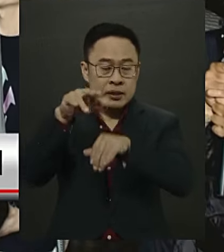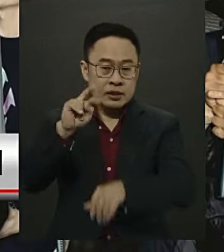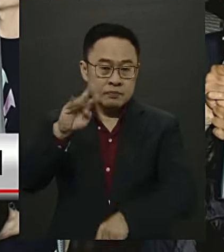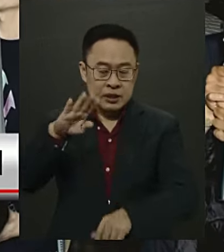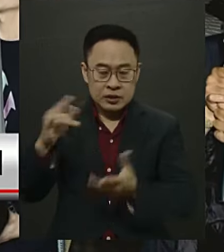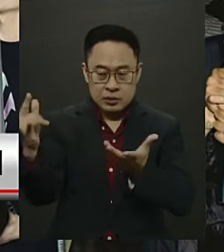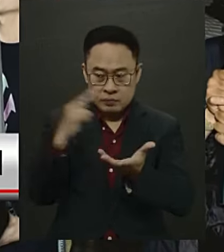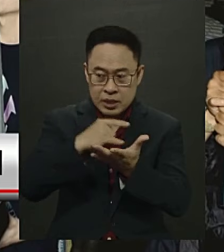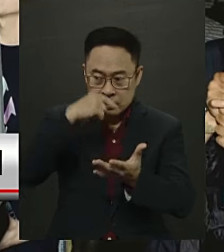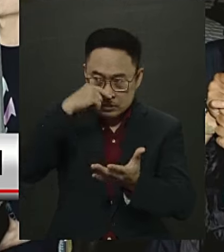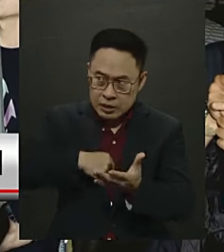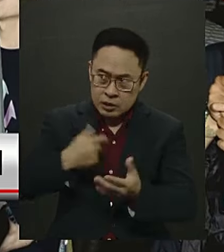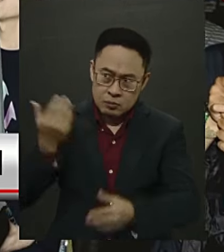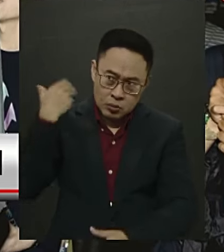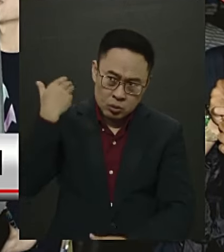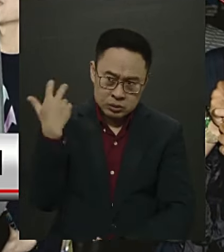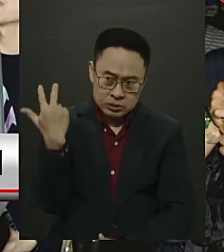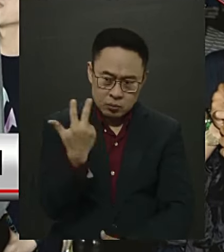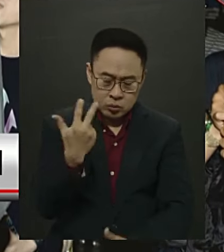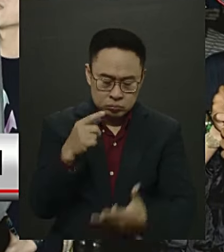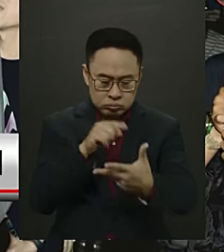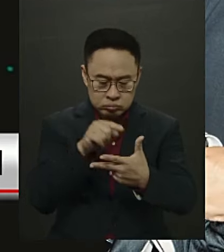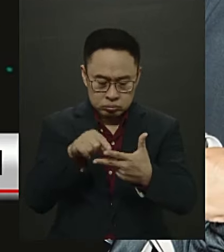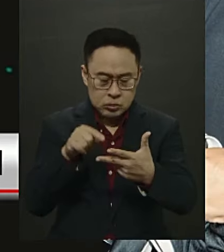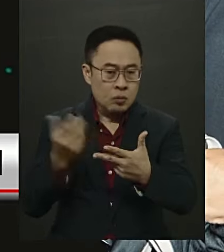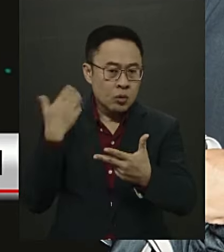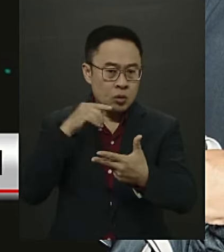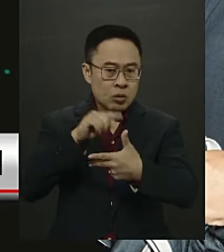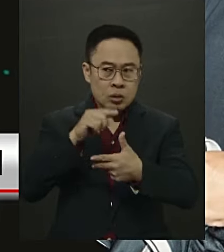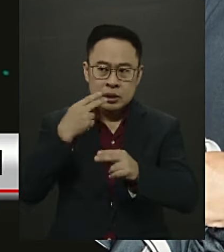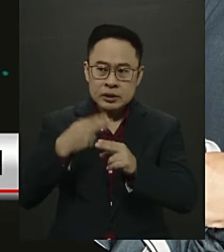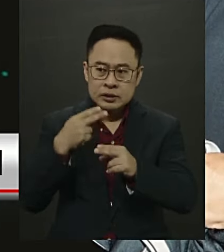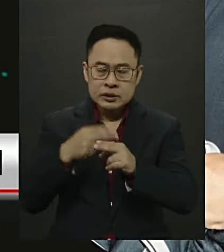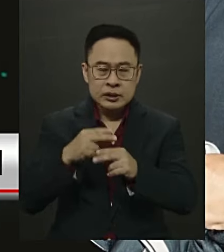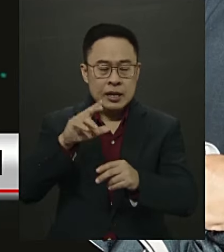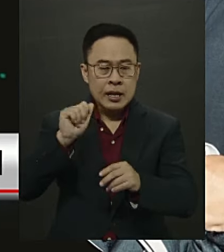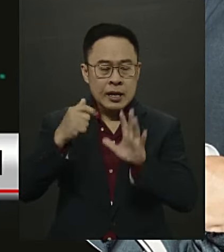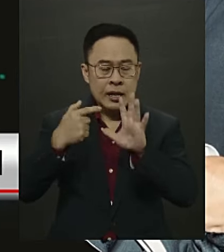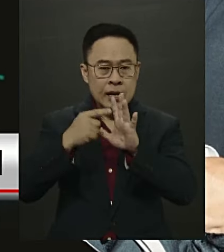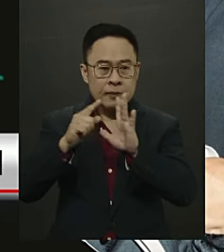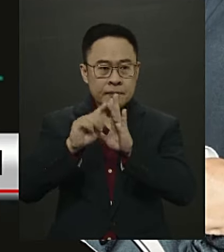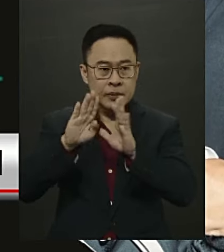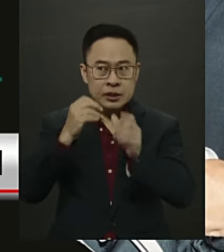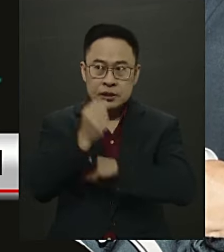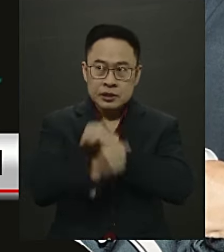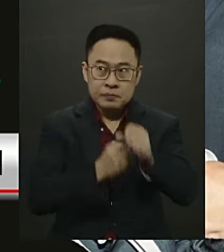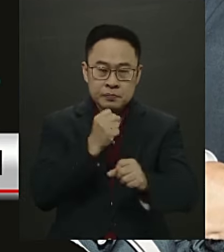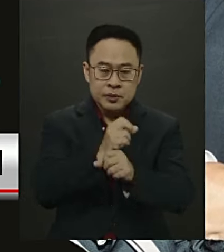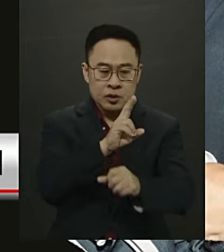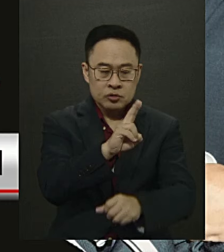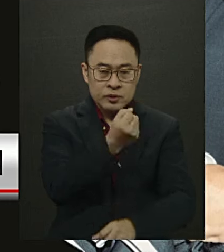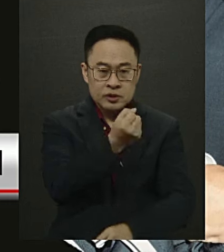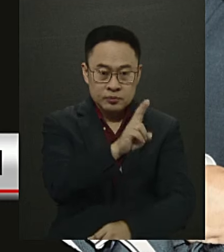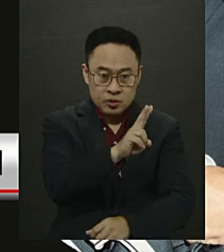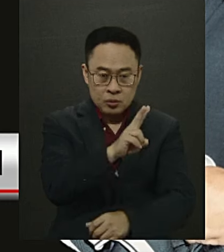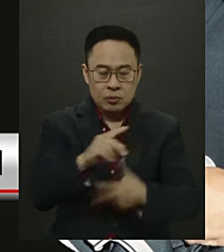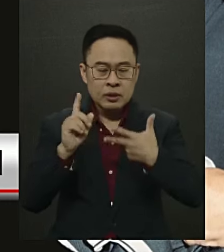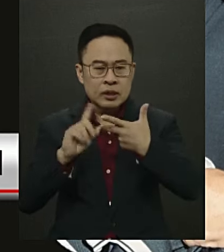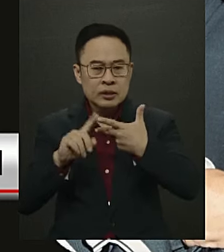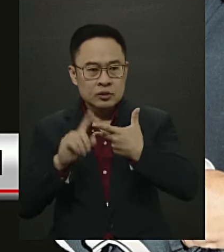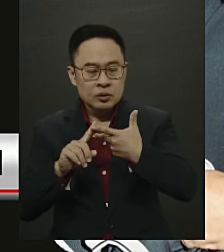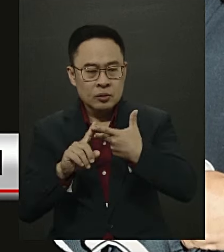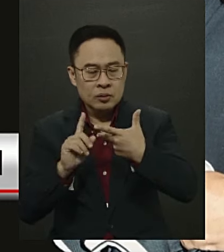านี้มีใครที่เคยมาเยือนไทยบ้างมีรอนฮาร์เปอร์ในปี2012และอีกหนึ่งคนนี้พิชชี่ชอบเป็นการ